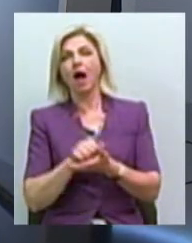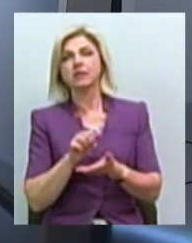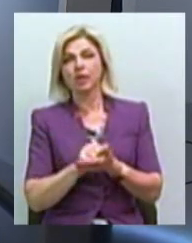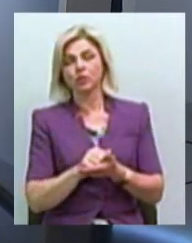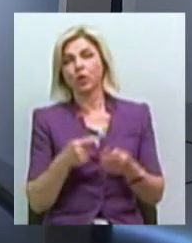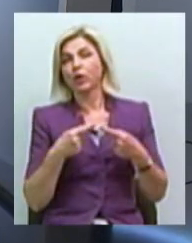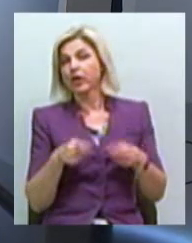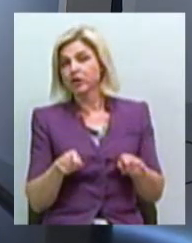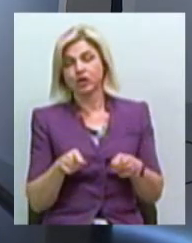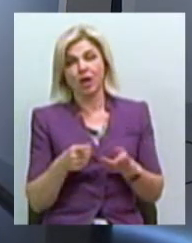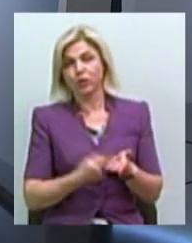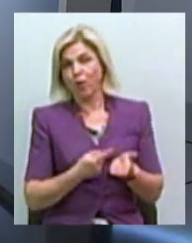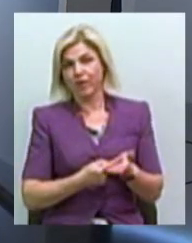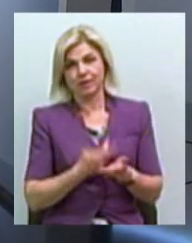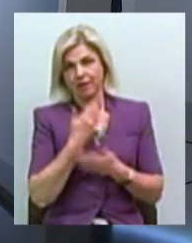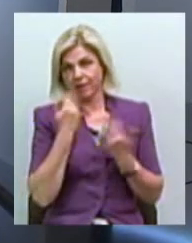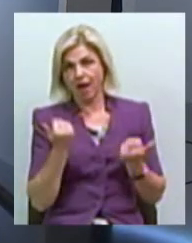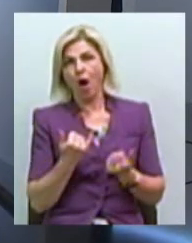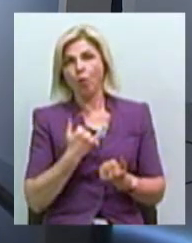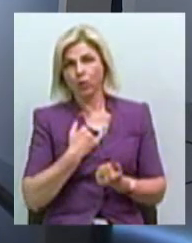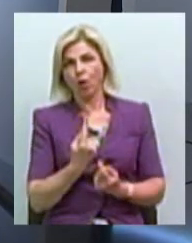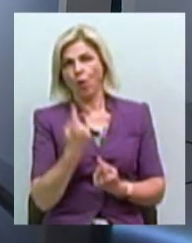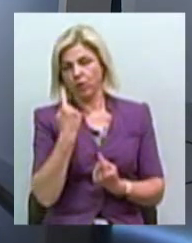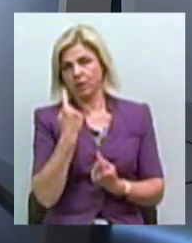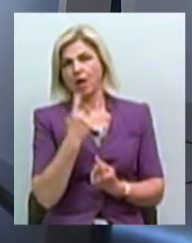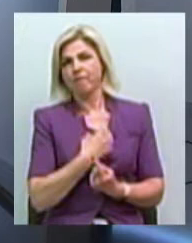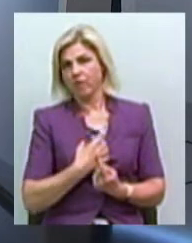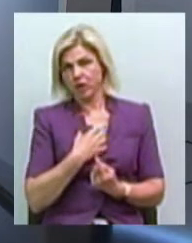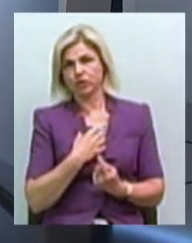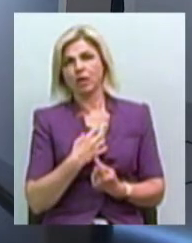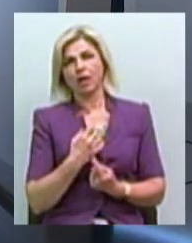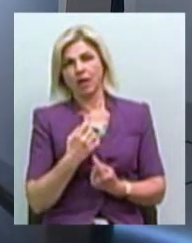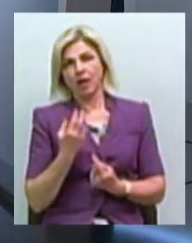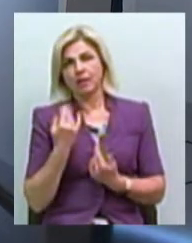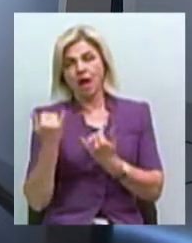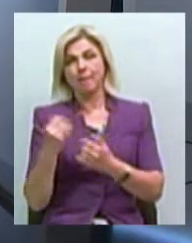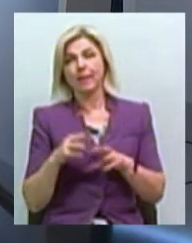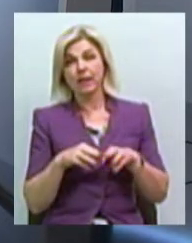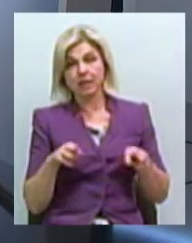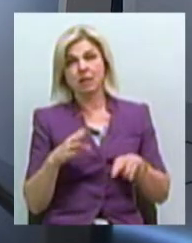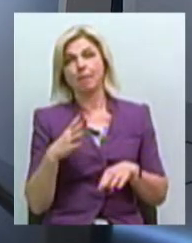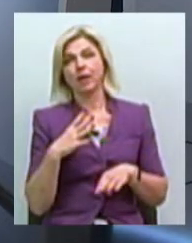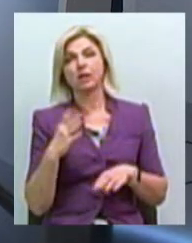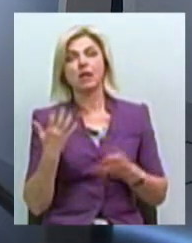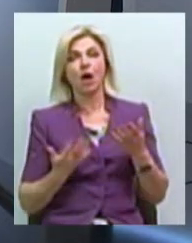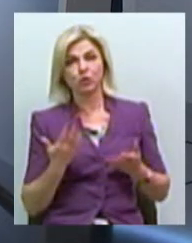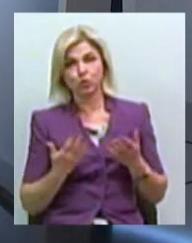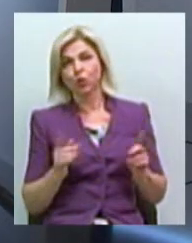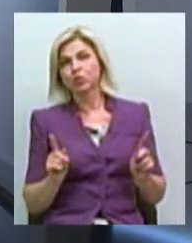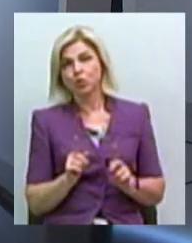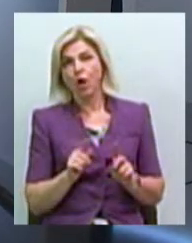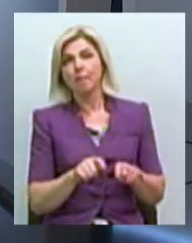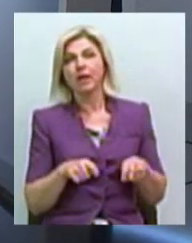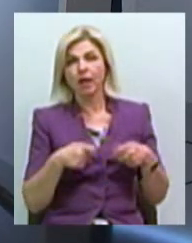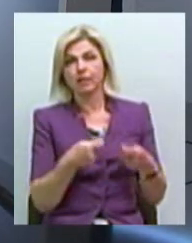інших доводів не було. А у нас основний в мене меседж і довід для міністра був те, що якщо щось